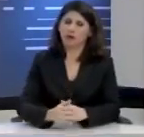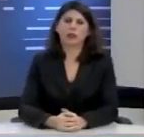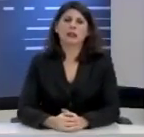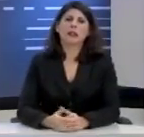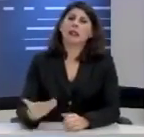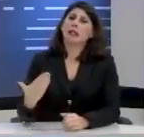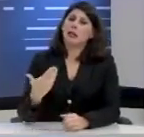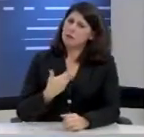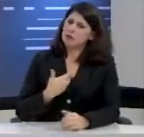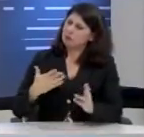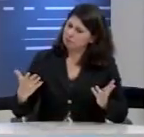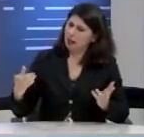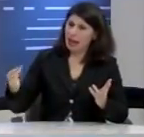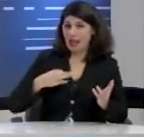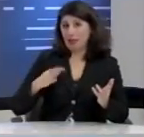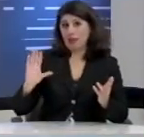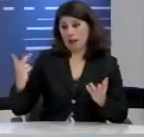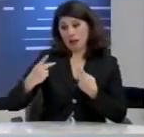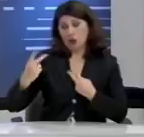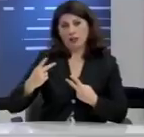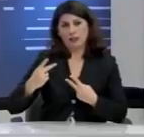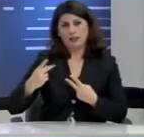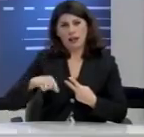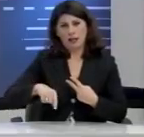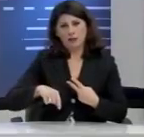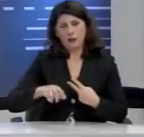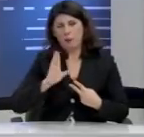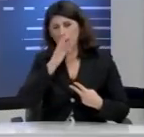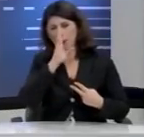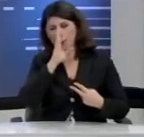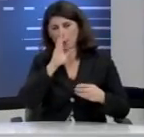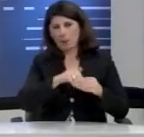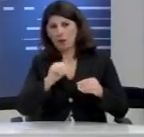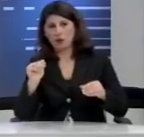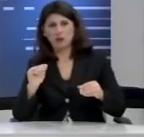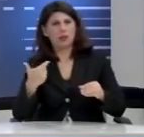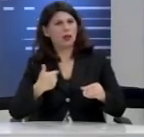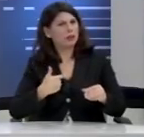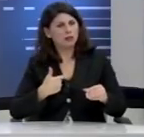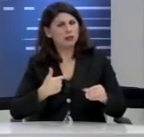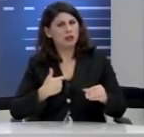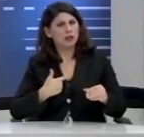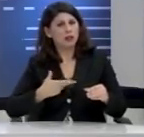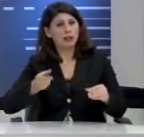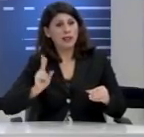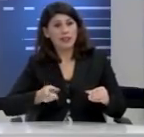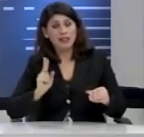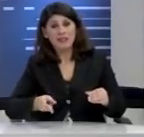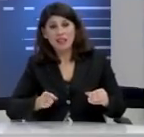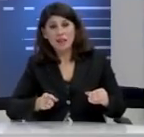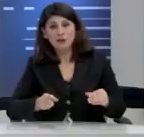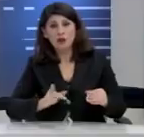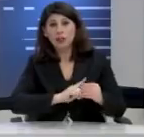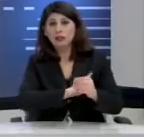αυτή τη συναλλαγή, αφού είναι σικαία αυτή η αποχώρηση, γιατί έπρεπε εγώ να θέσω σε διακινδύνευση